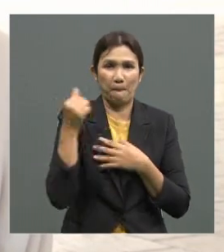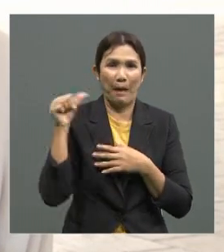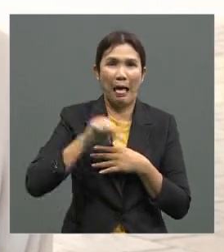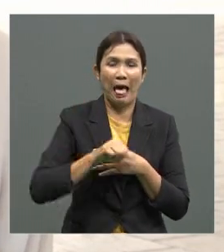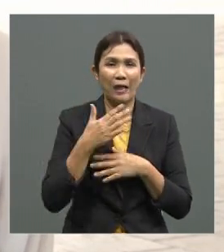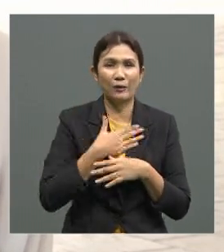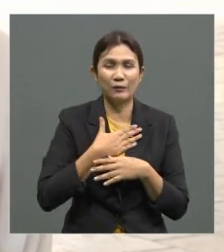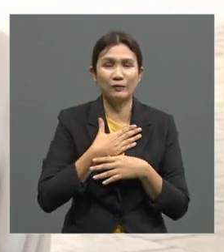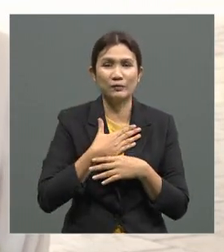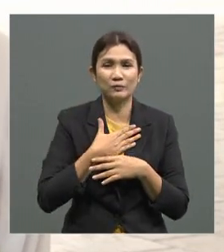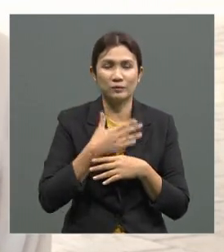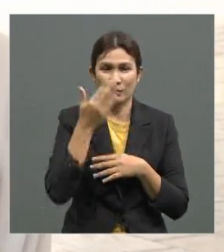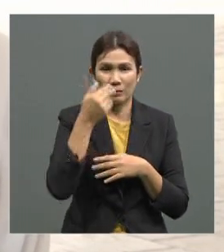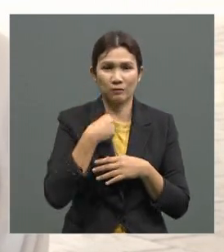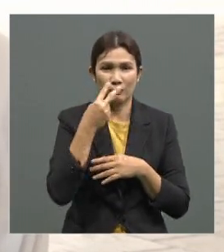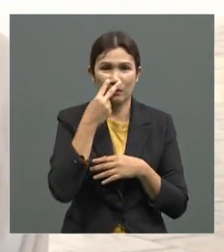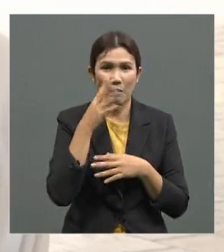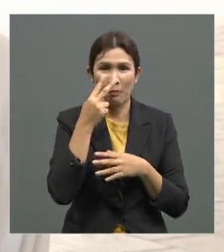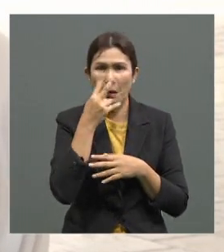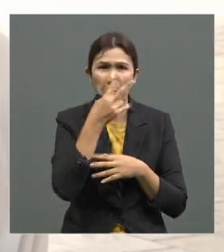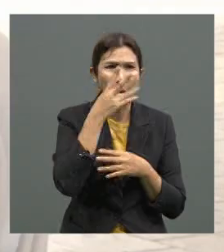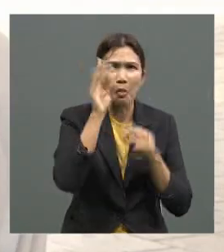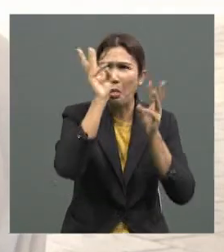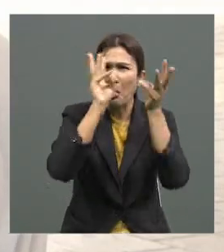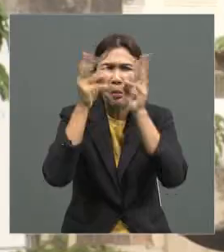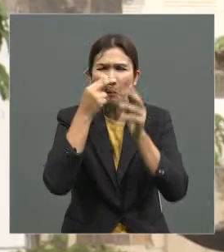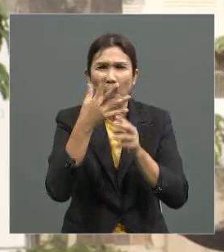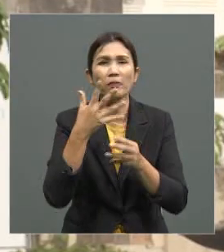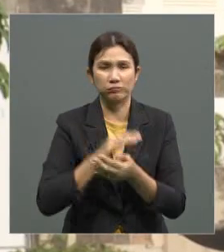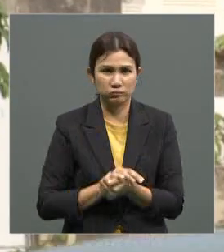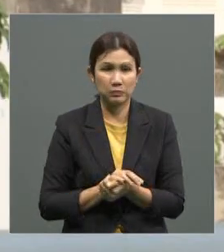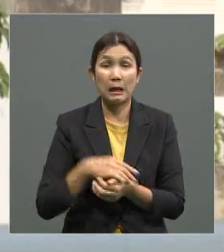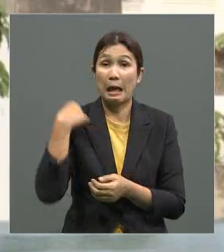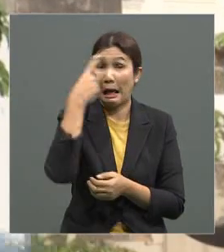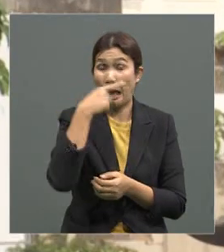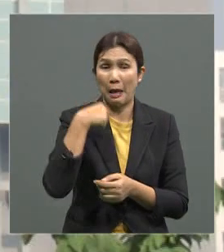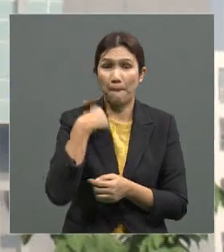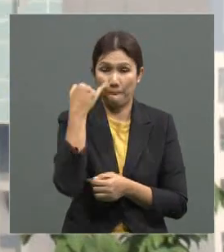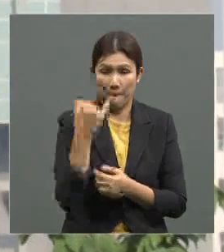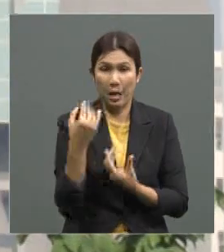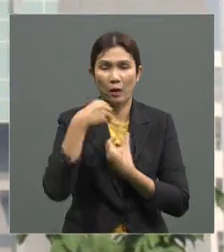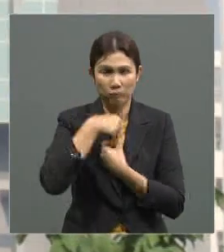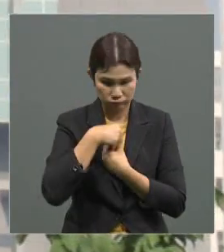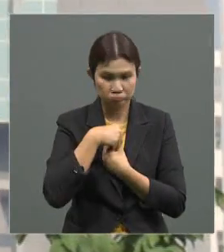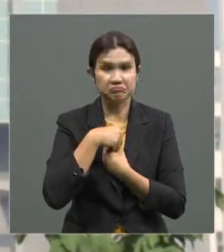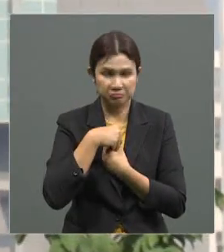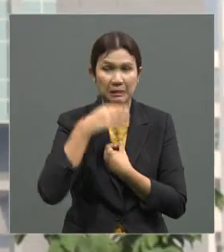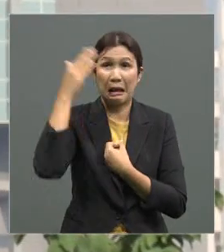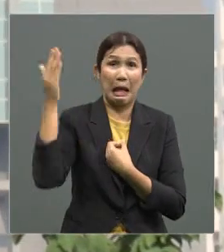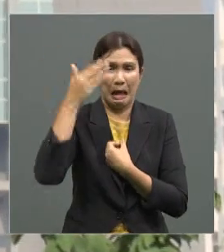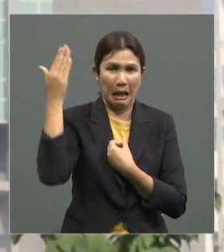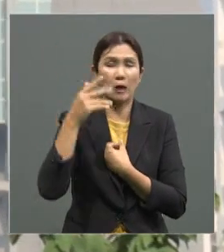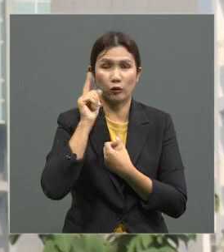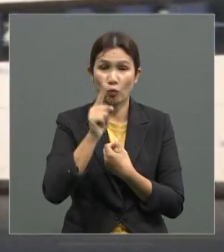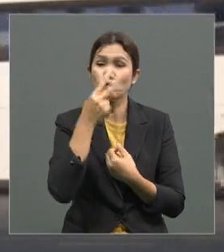าเพราะว่าเรามองไม่เห็นนะคะ ใครที่เป็นภูมิแพ้เนาะมีลักษณะของภูมิแพ้อากาศอะไรต่างๆช่ว